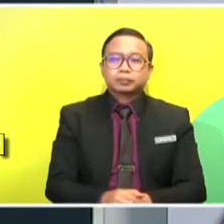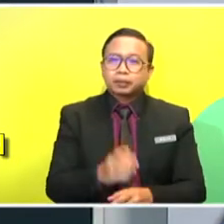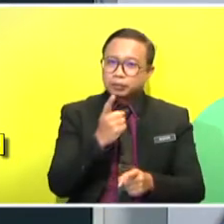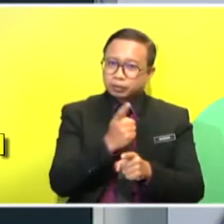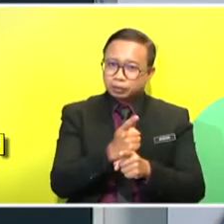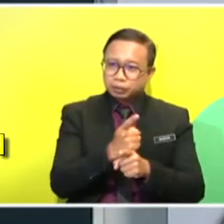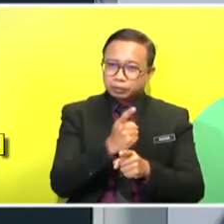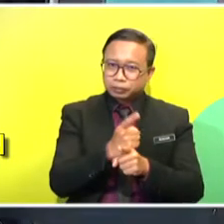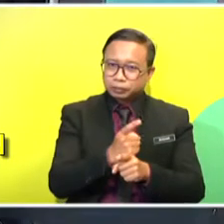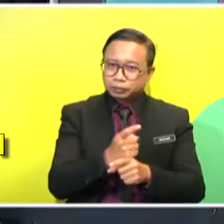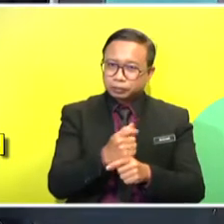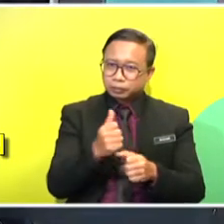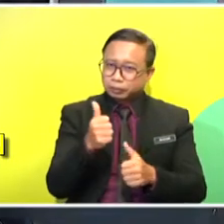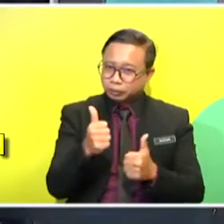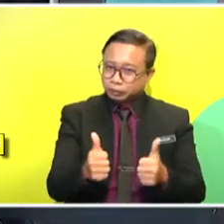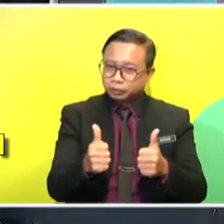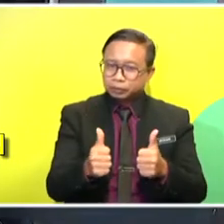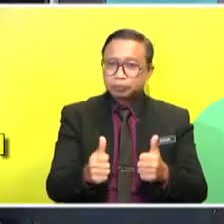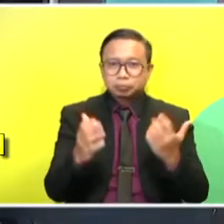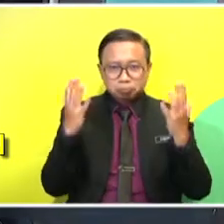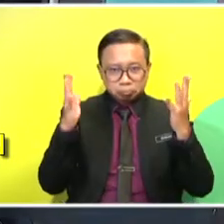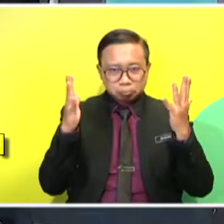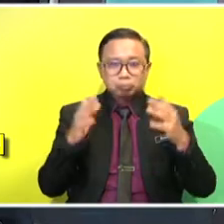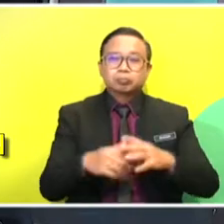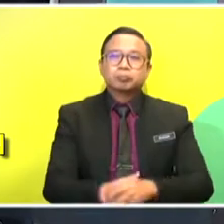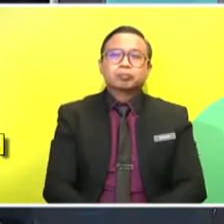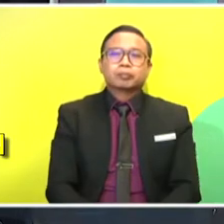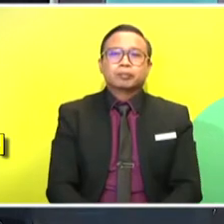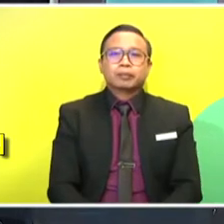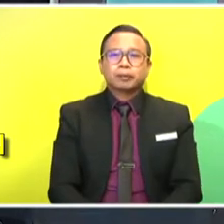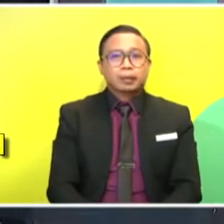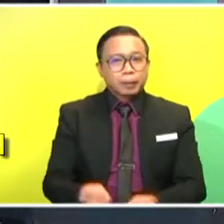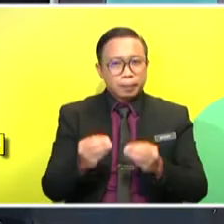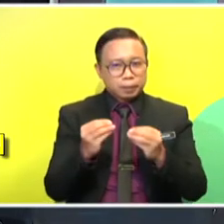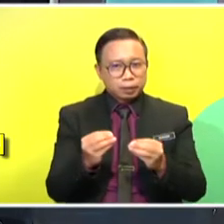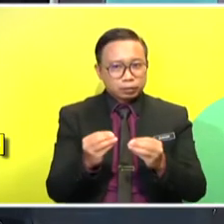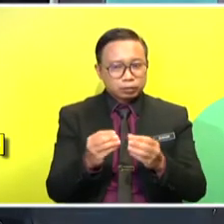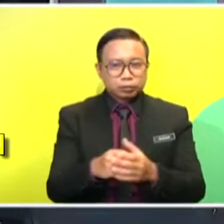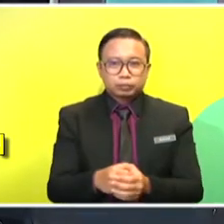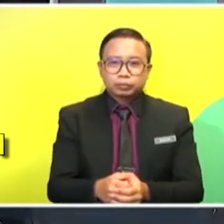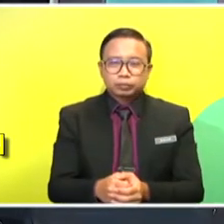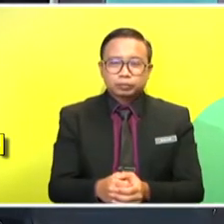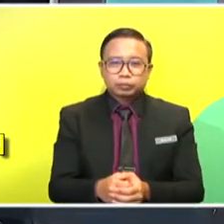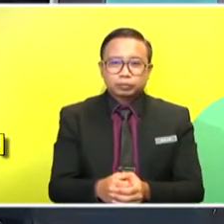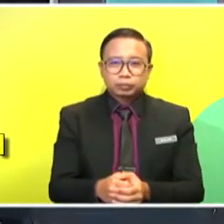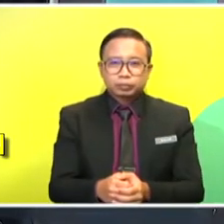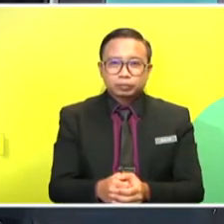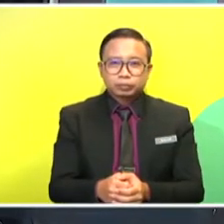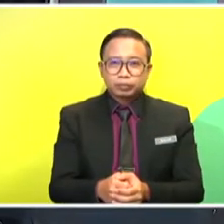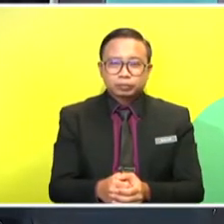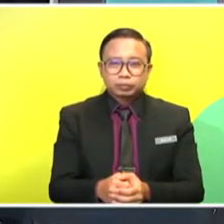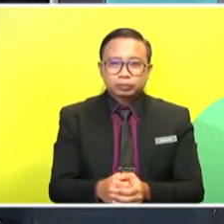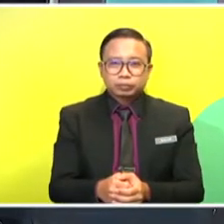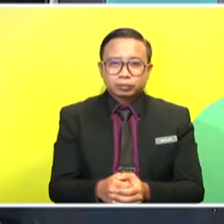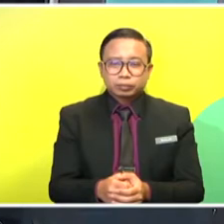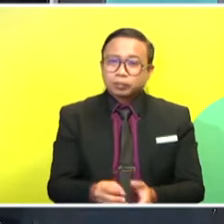cikgu? Bagus. Yeay. Cikgu sukalah dekat Nisa ni sebab memberikan kerjasama yang baik dalam sesi PDP. Terima kasih. Kita berikan